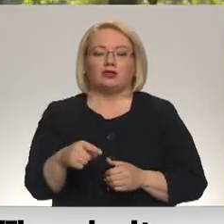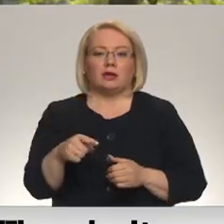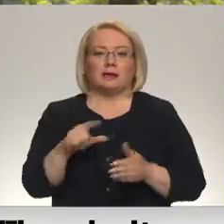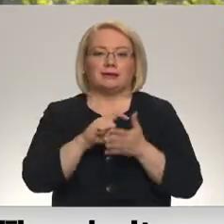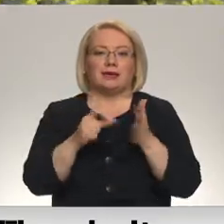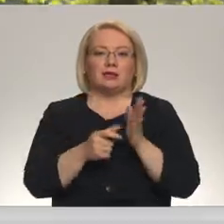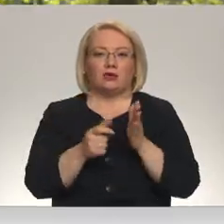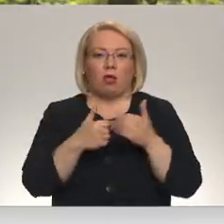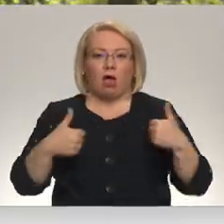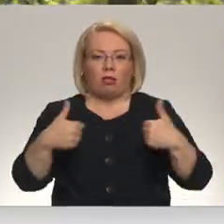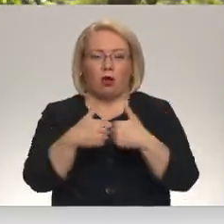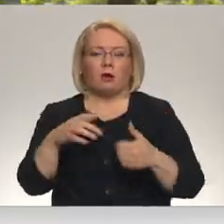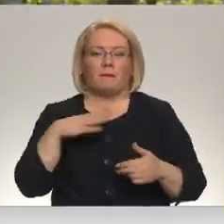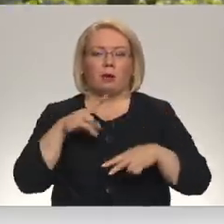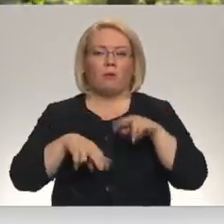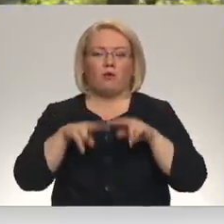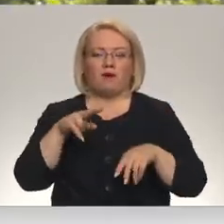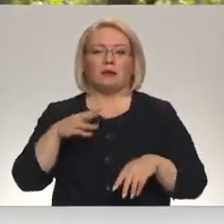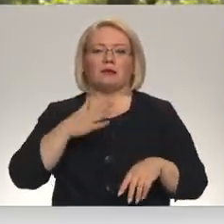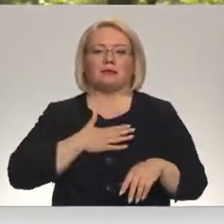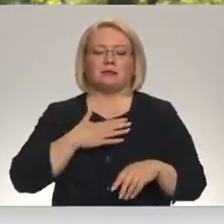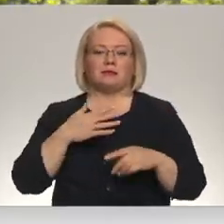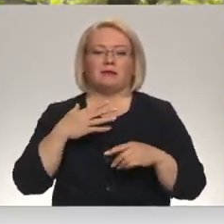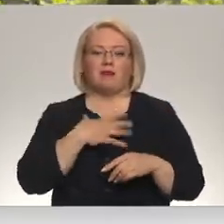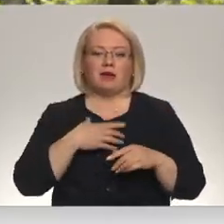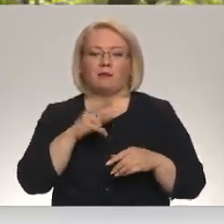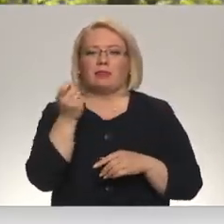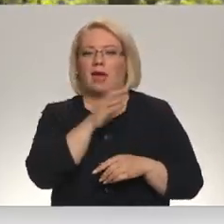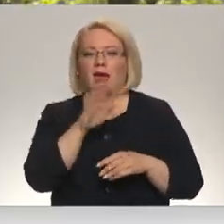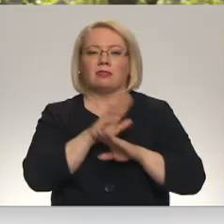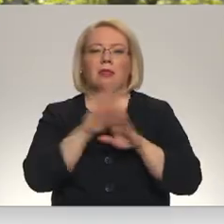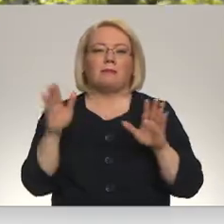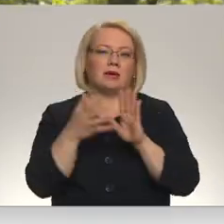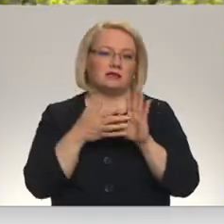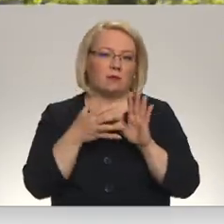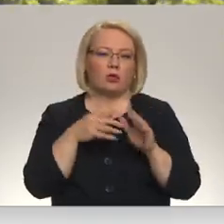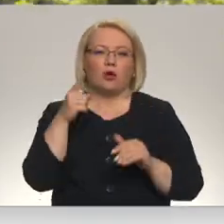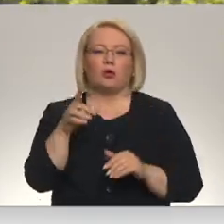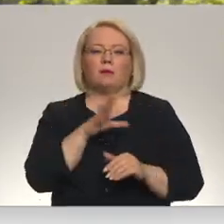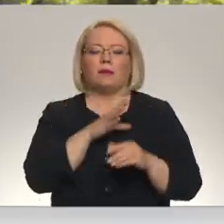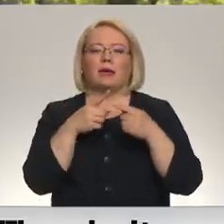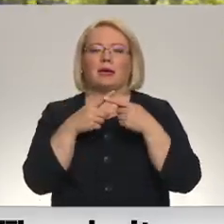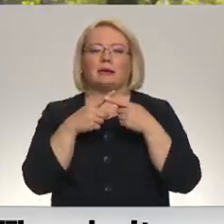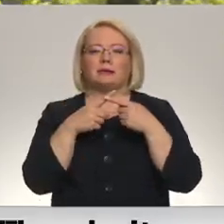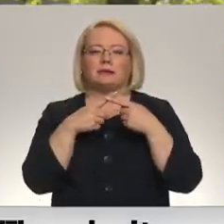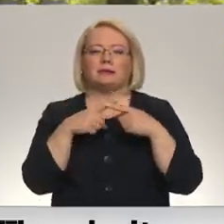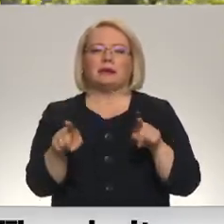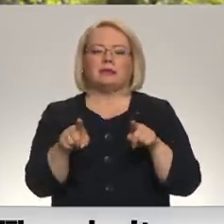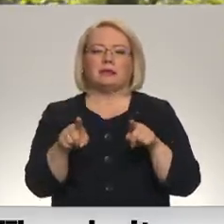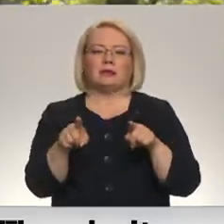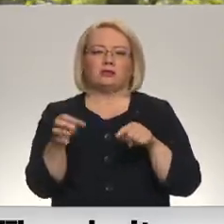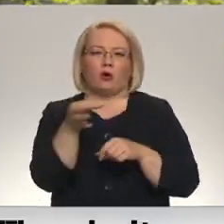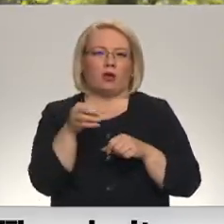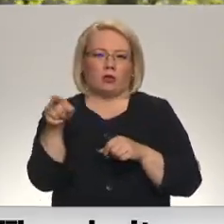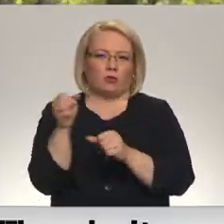tieši šādām vajadzībām un nekad līdz šim nebija izmantoti. Tur bija citas struktūra vienības ierīkotas